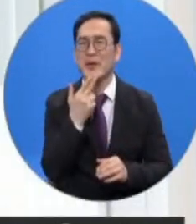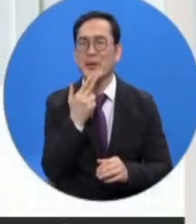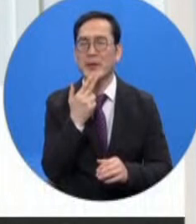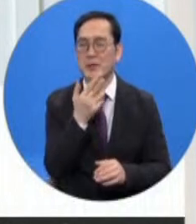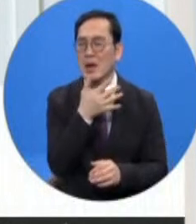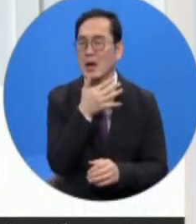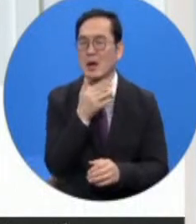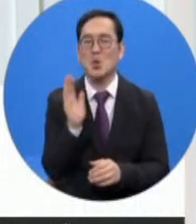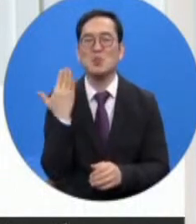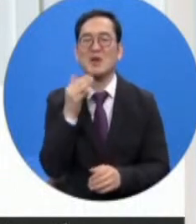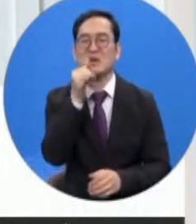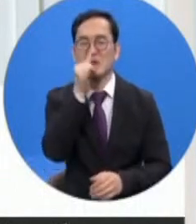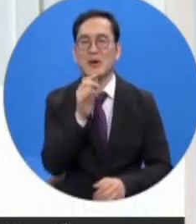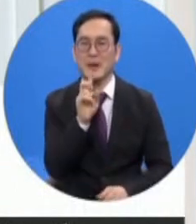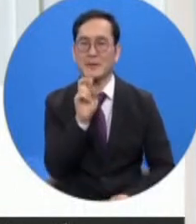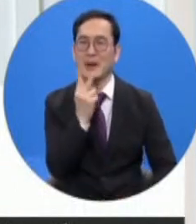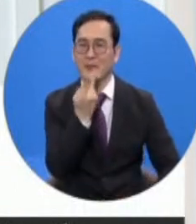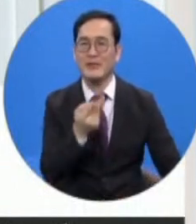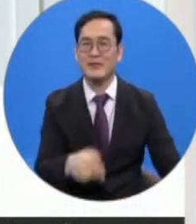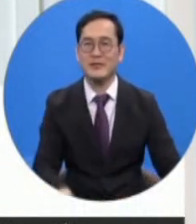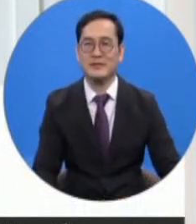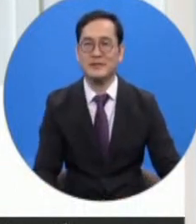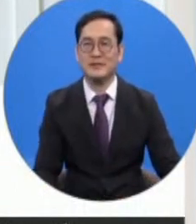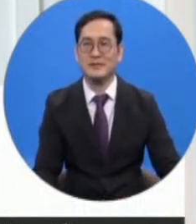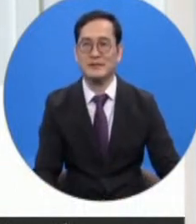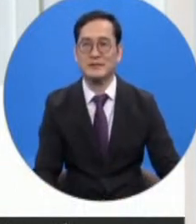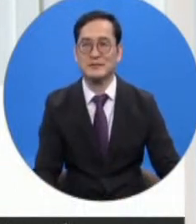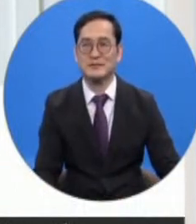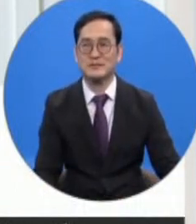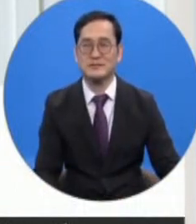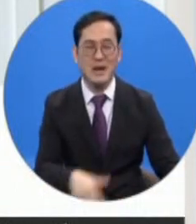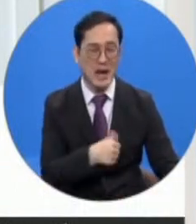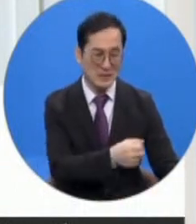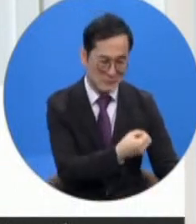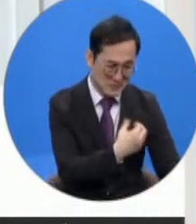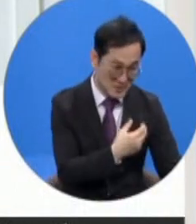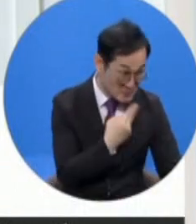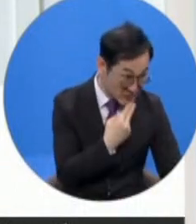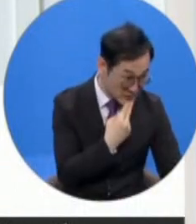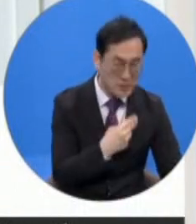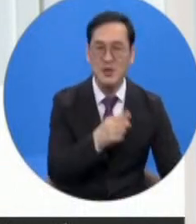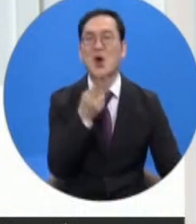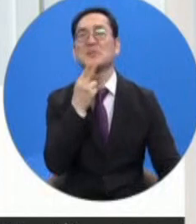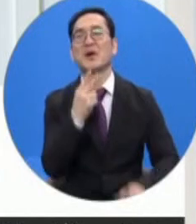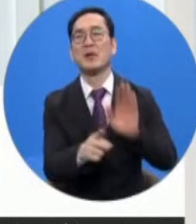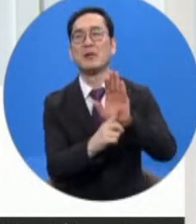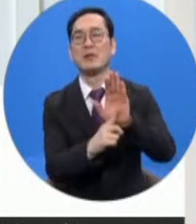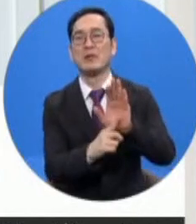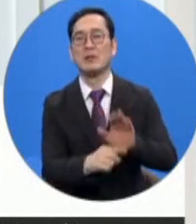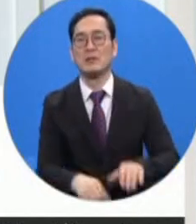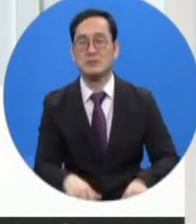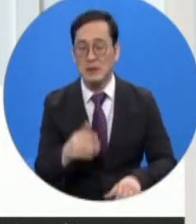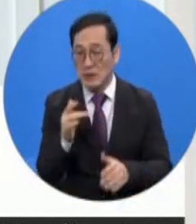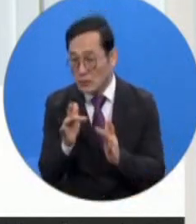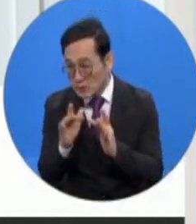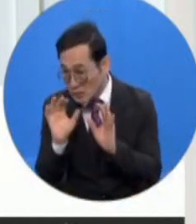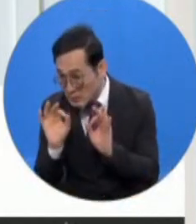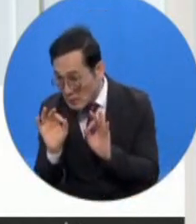얘기를 듣고 아마 발표를 했겠죠. 최근에 안 했다는 얘기를 듣고 그러다가 이제 다시는 입장 번복한 것 같은데 결국은 성매매도 마찬가지고